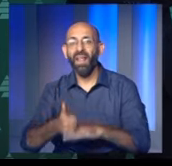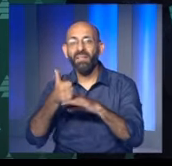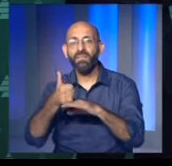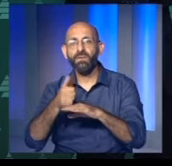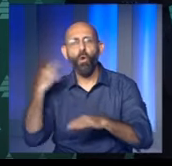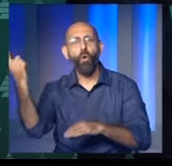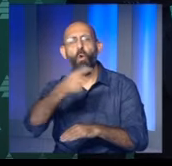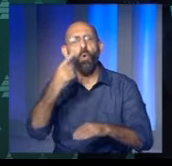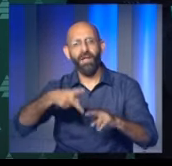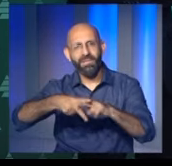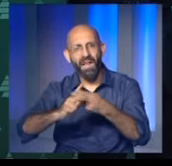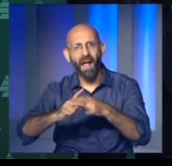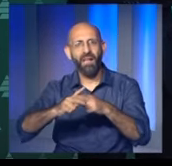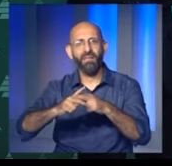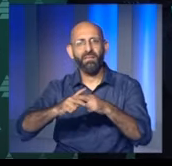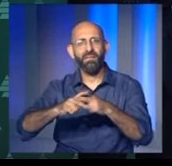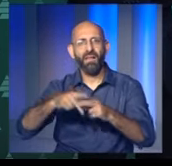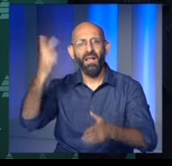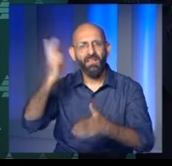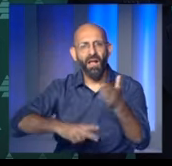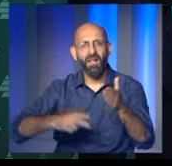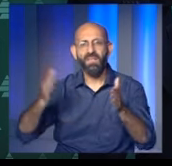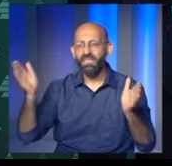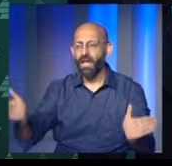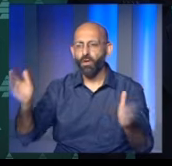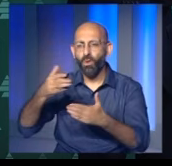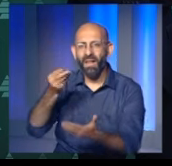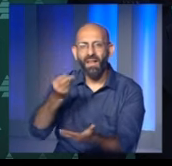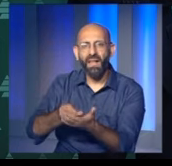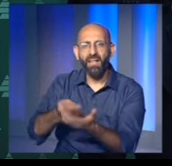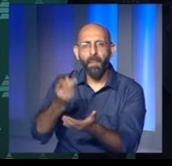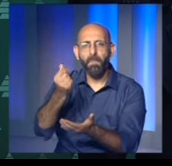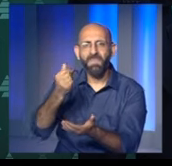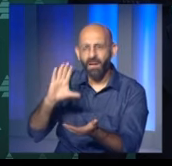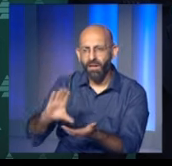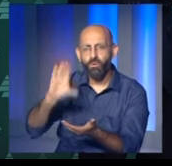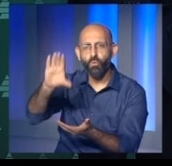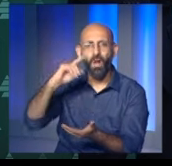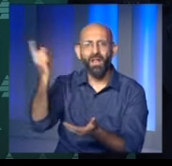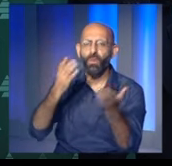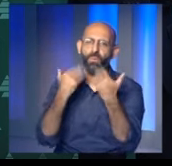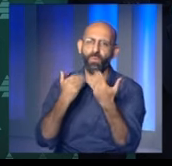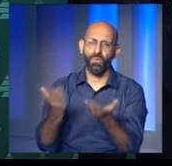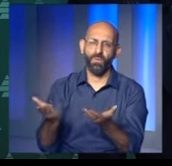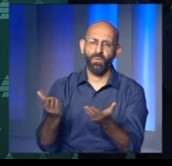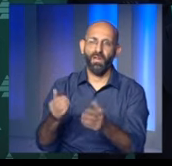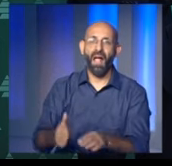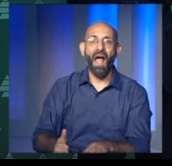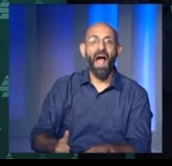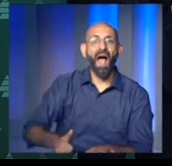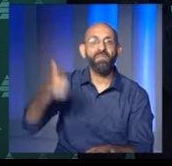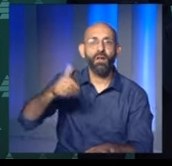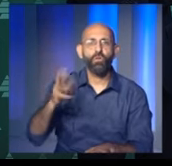انه نقرب وجهات النظر تيكون عن رئيس جمهورية. اذا ما صار في انتظام للدولة وابتدينا بانتخاب رئيس جمهورية، ما في لا